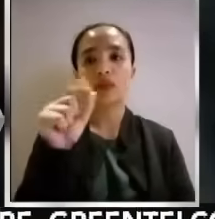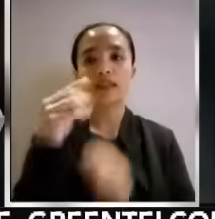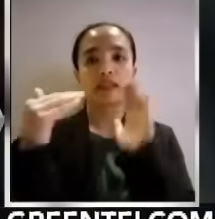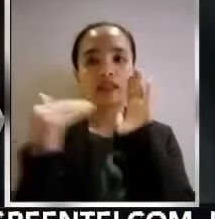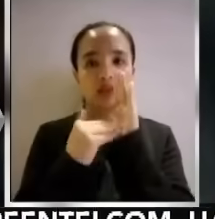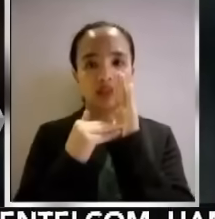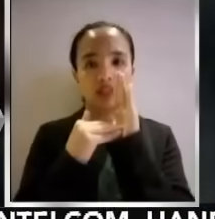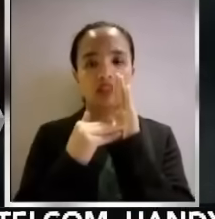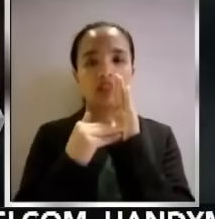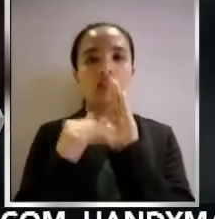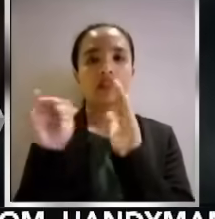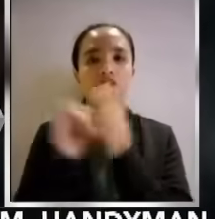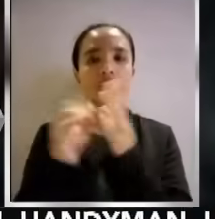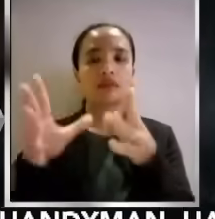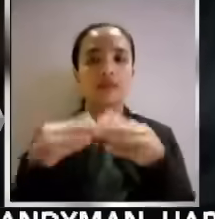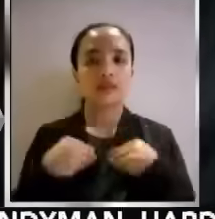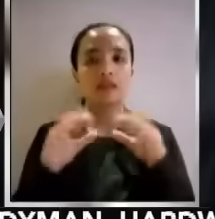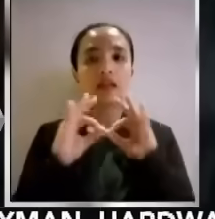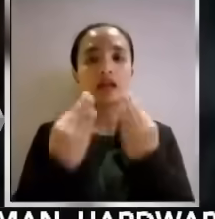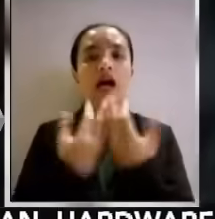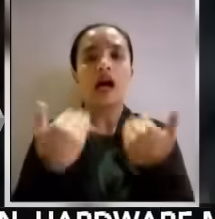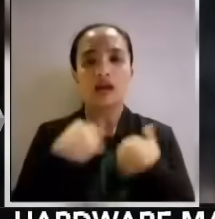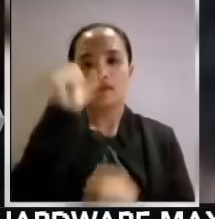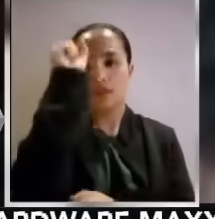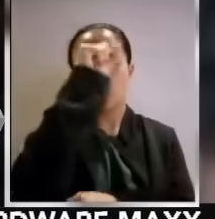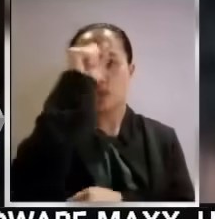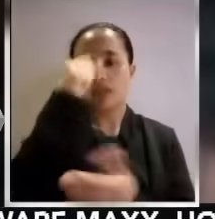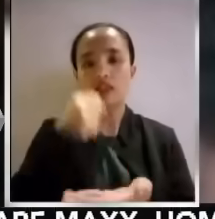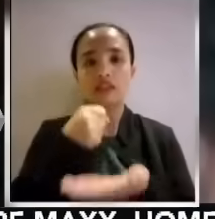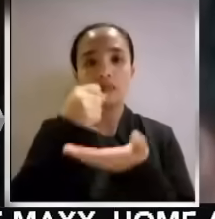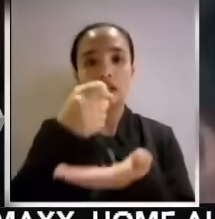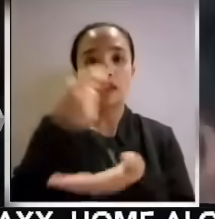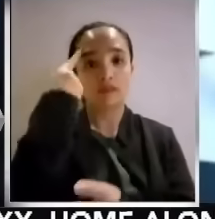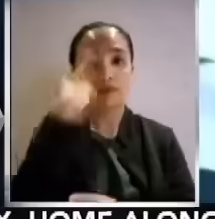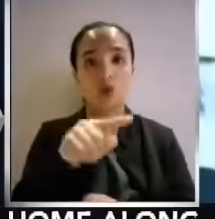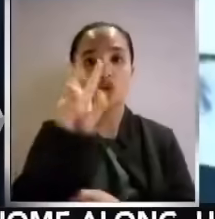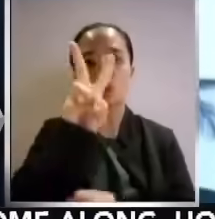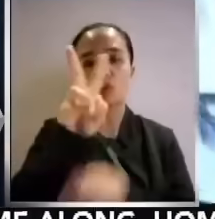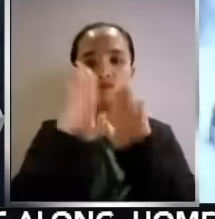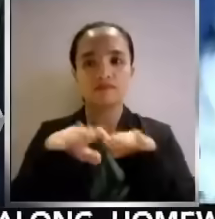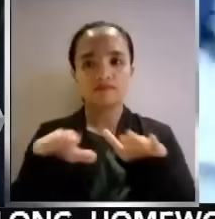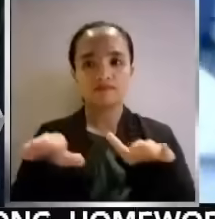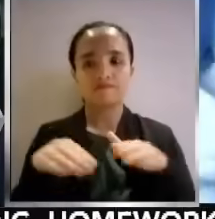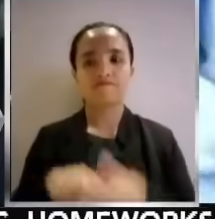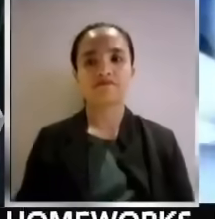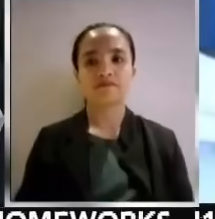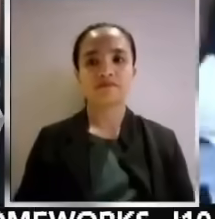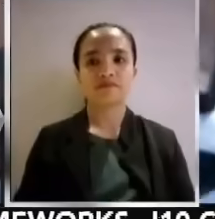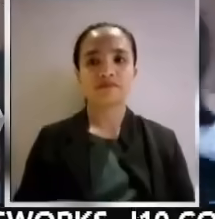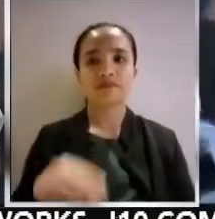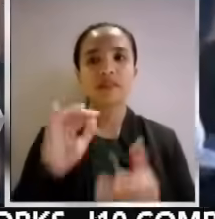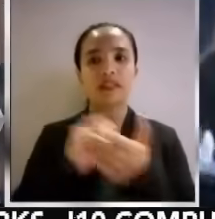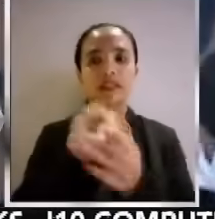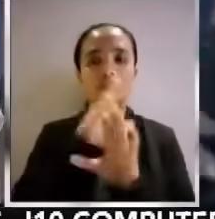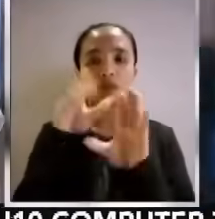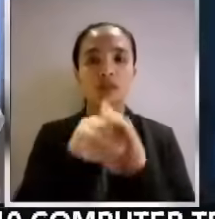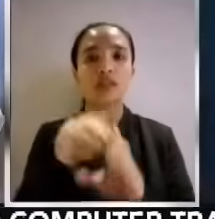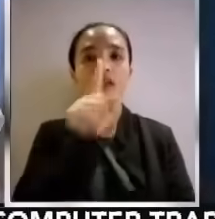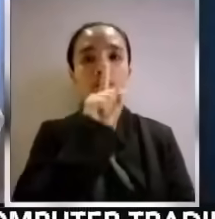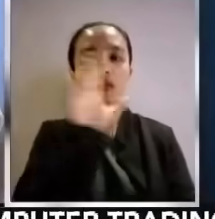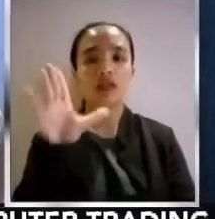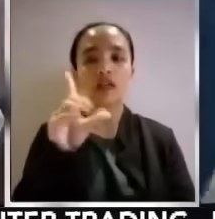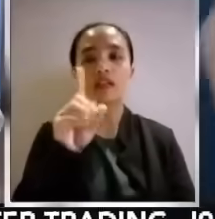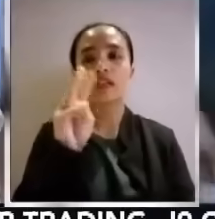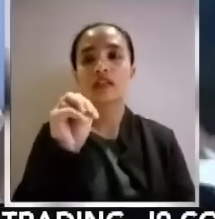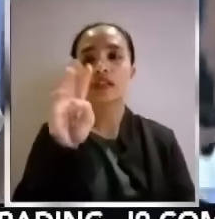May scholarship grant din sa 2 anak ni Margaret. Kalakip nito ang pangako ng DMW na makakamit ng